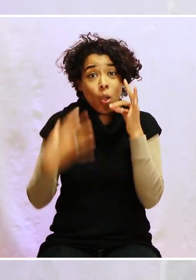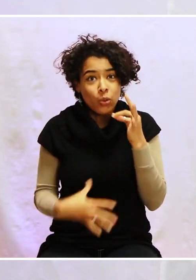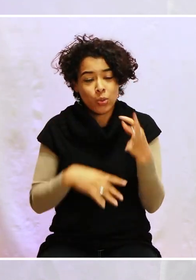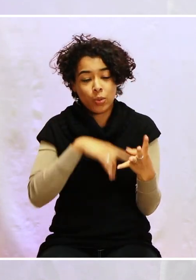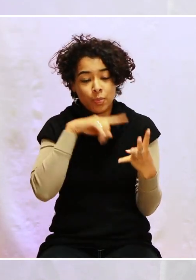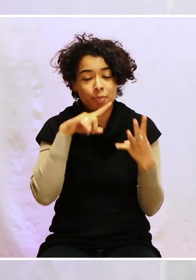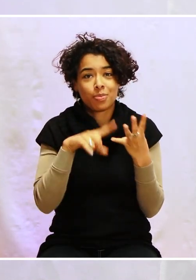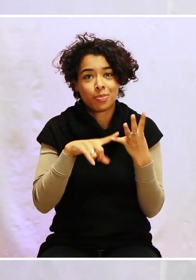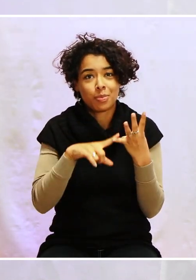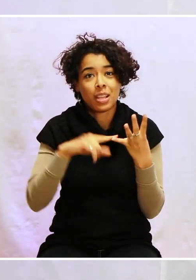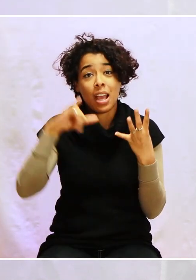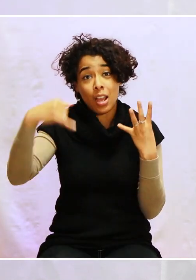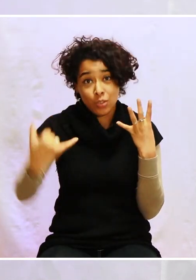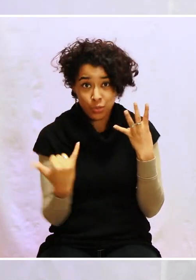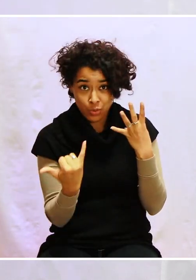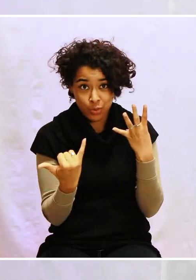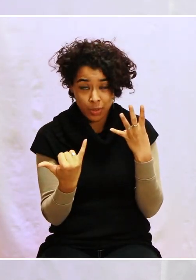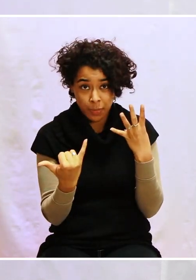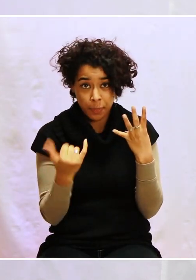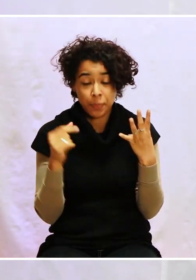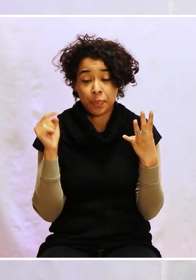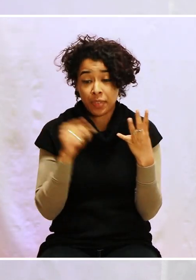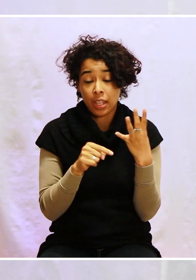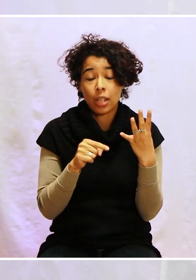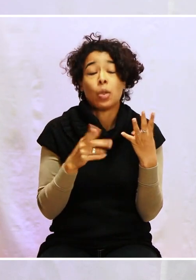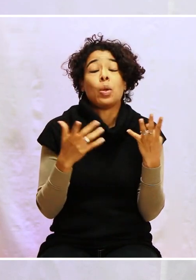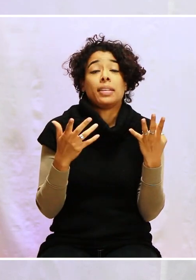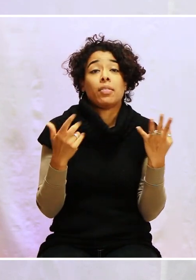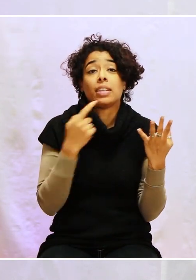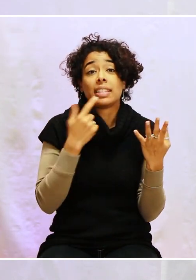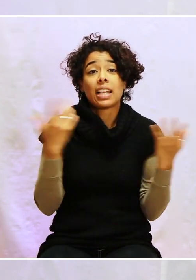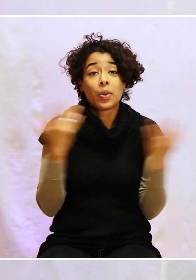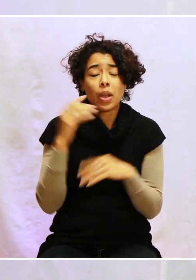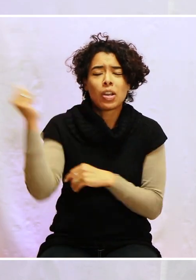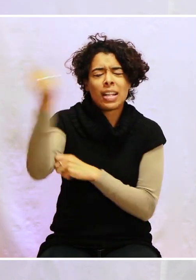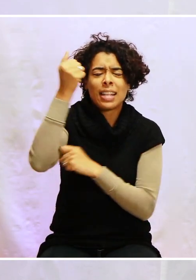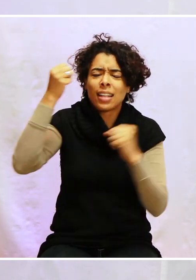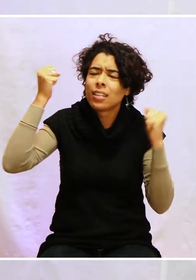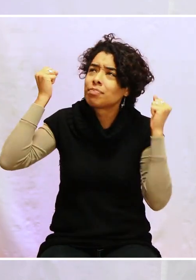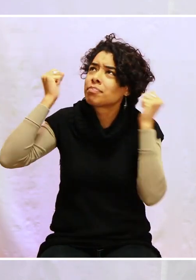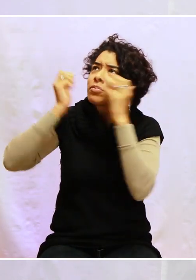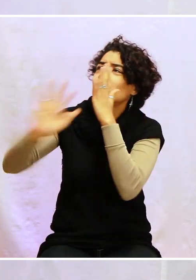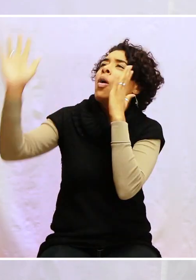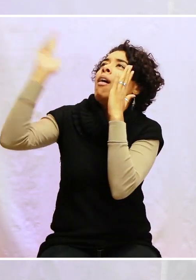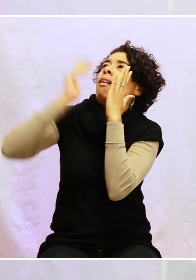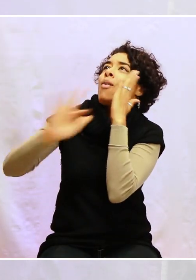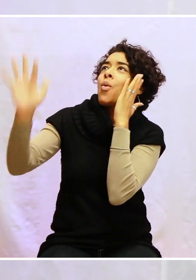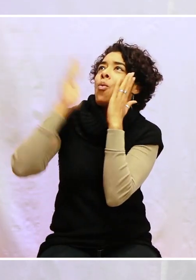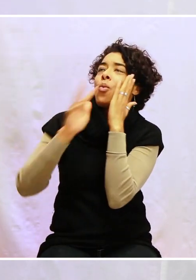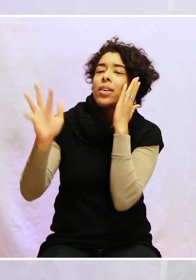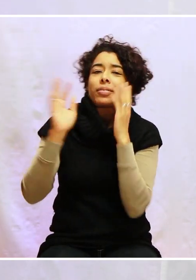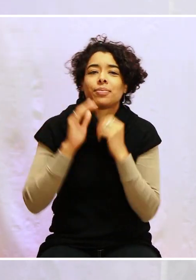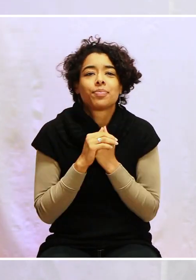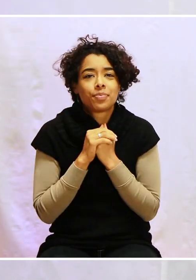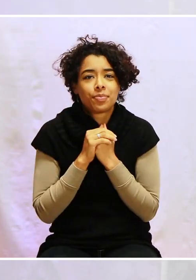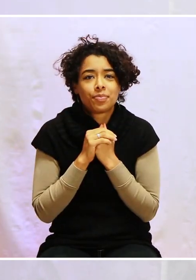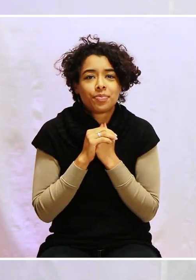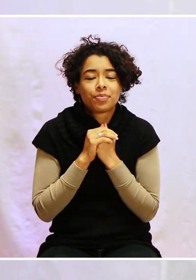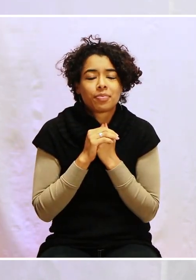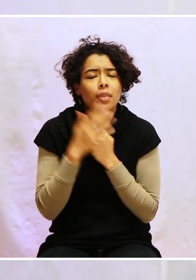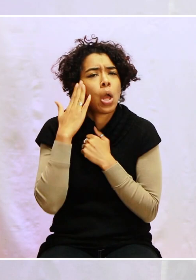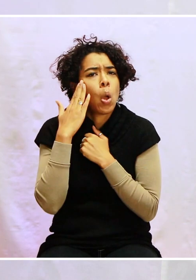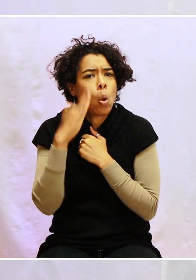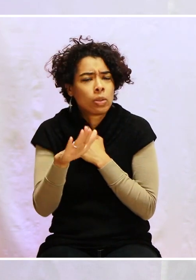donner Juda. Juda, c'est que l'Éternel soit loué, que Dieu soit loué. Nous savons dans